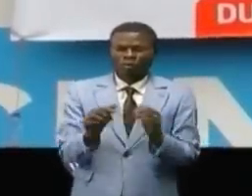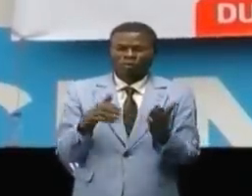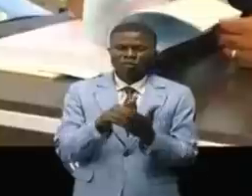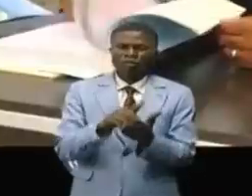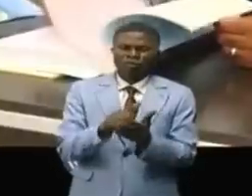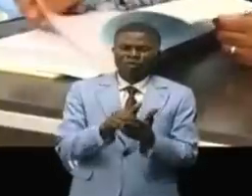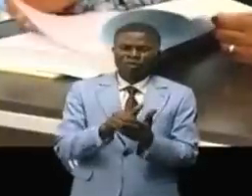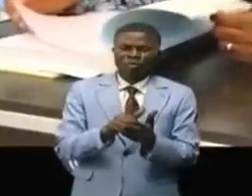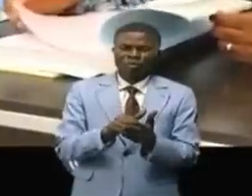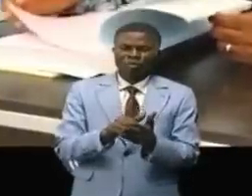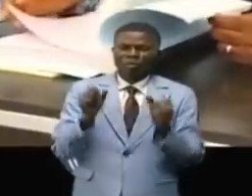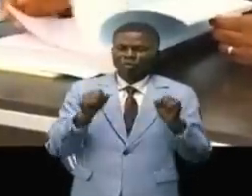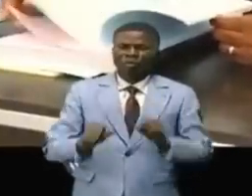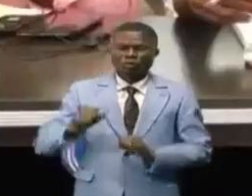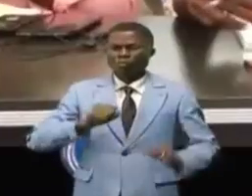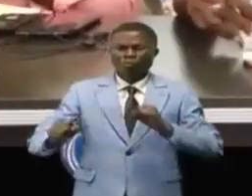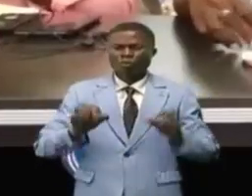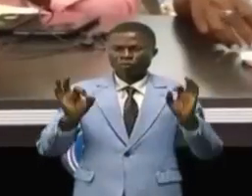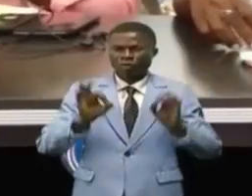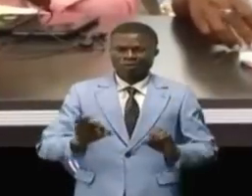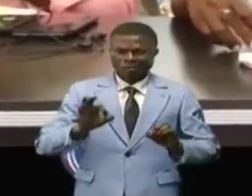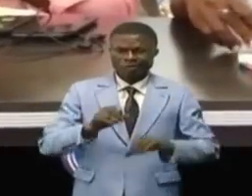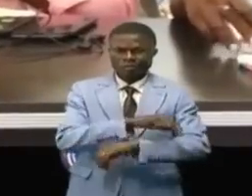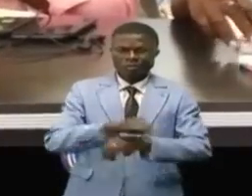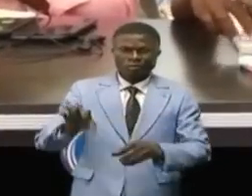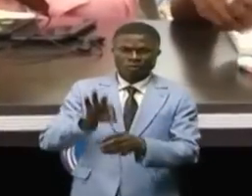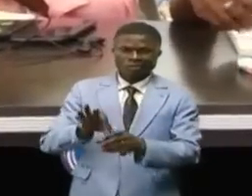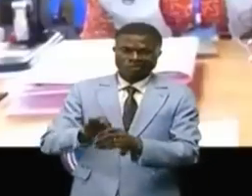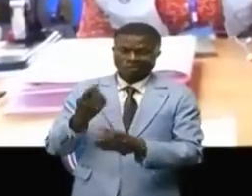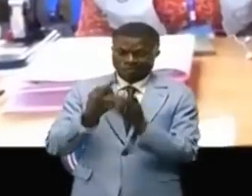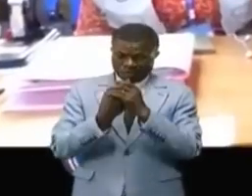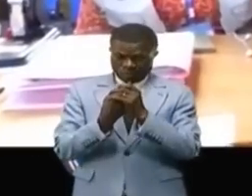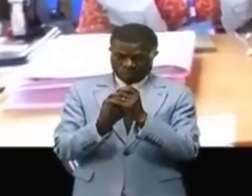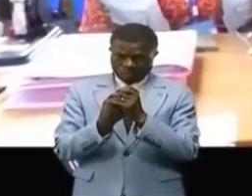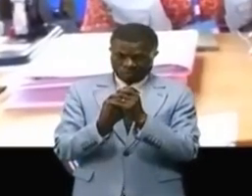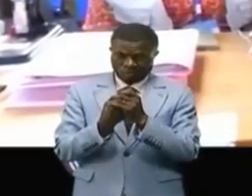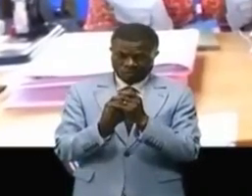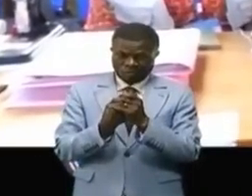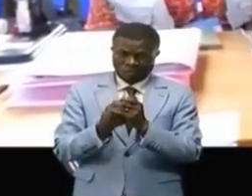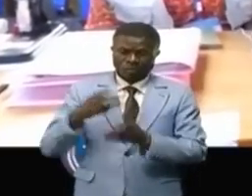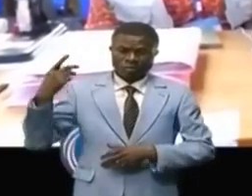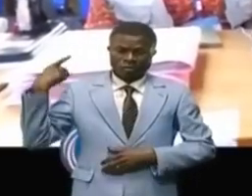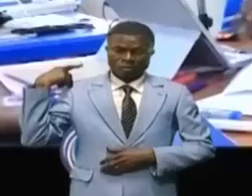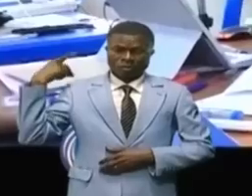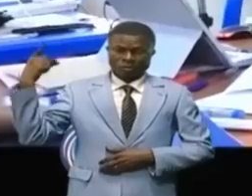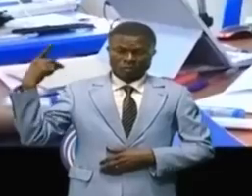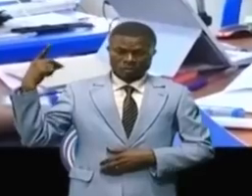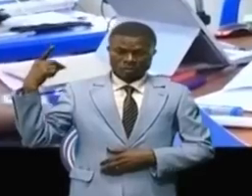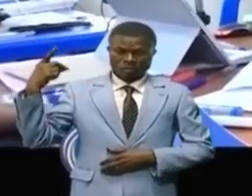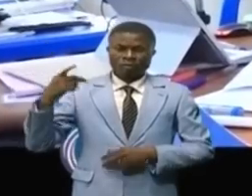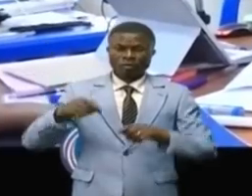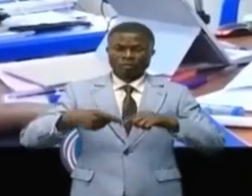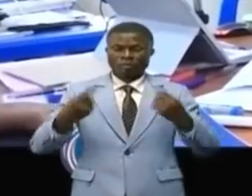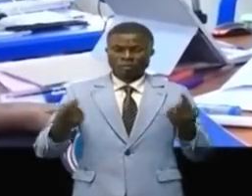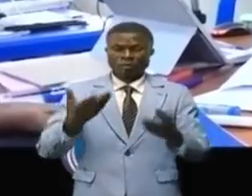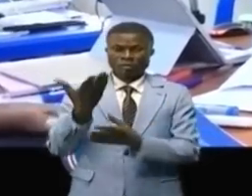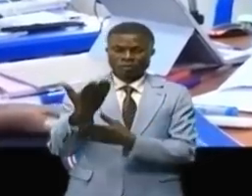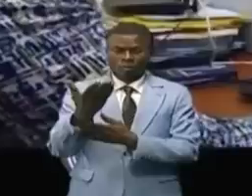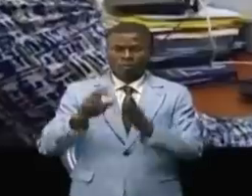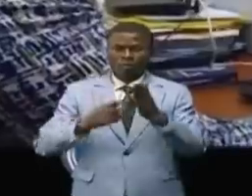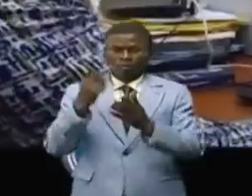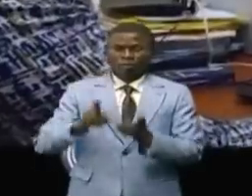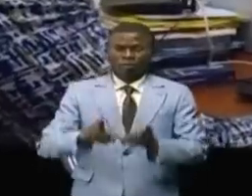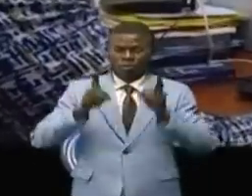candidature à la députation nationale à quelques jours de la fin si l'opposition traîne toujours les pas en réclamant où il faut un deuxième